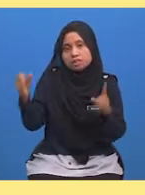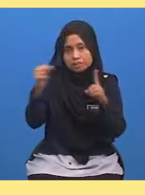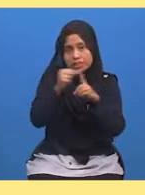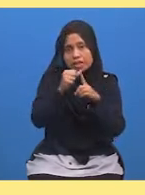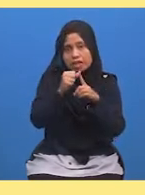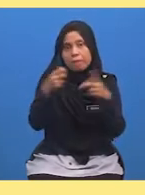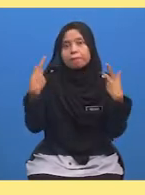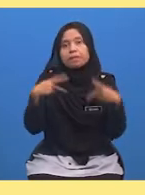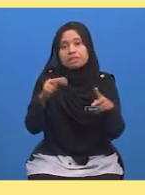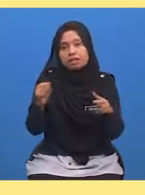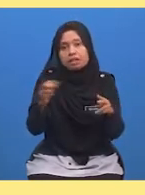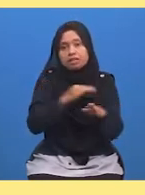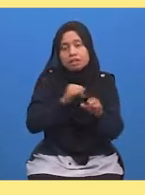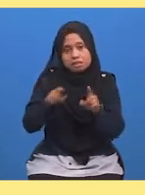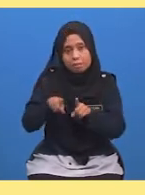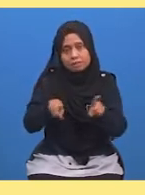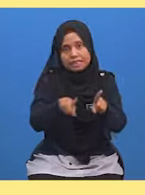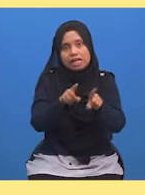dan persaingan.